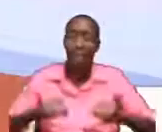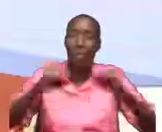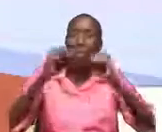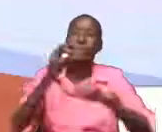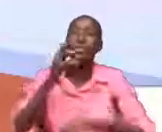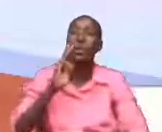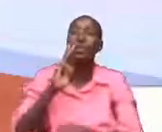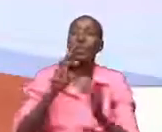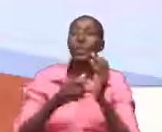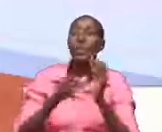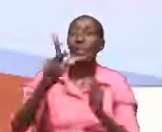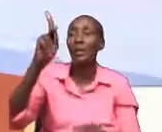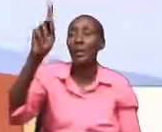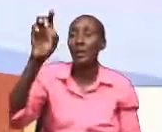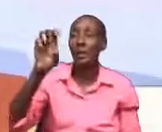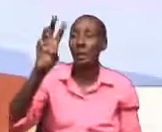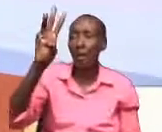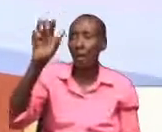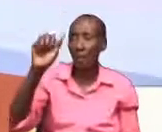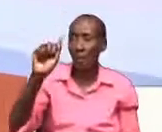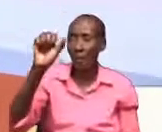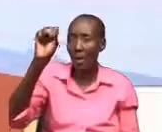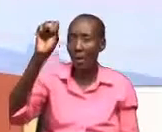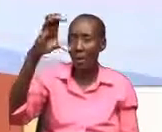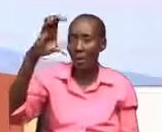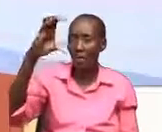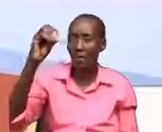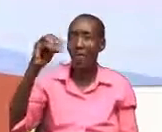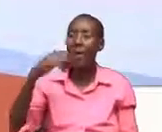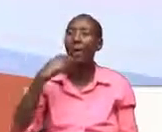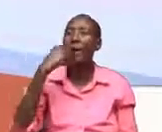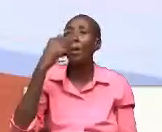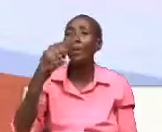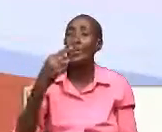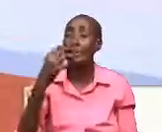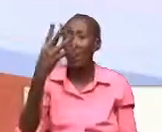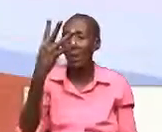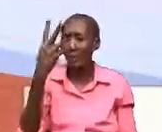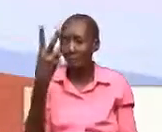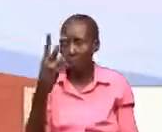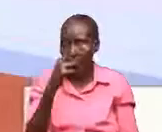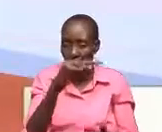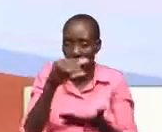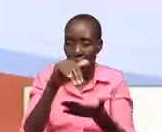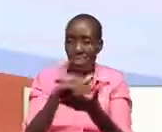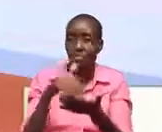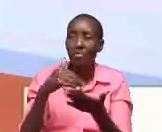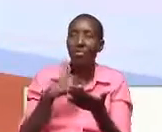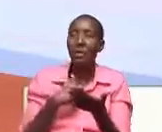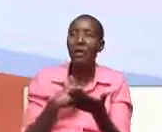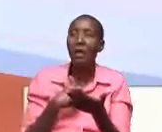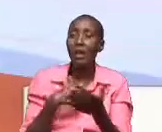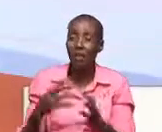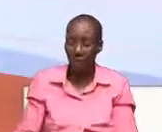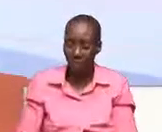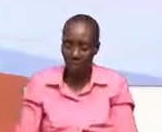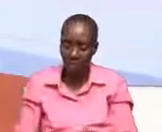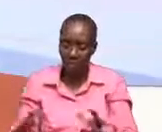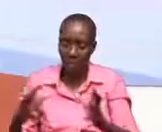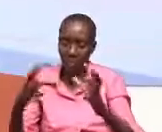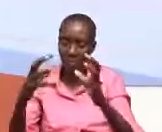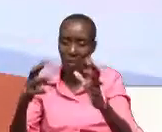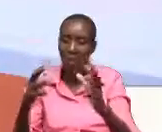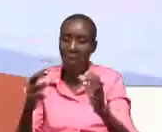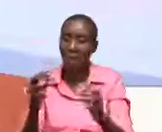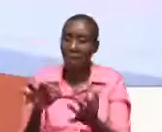Thiwasco, mhandisi Moses Kinya, amesema wameainisha vituo 42 vitakavyowekwa mitungi, vifaa maalum